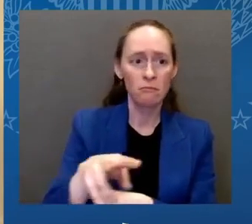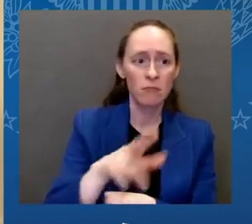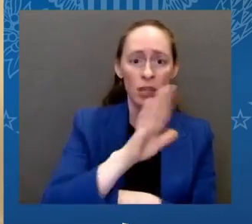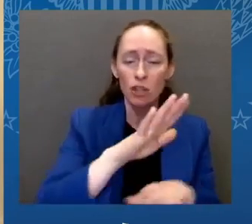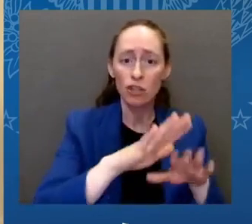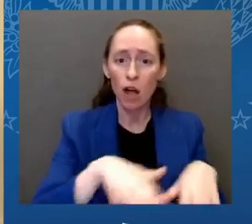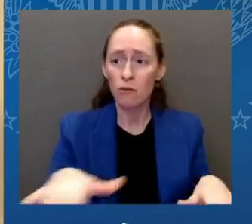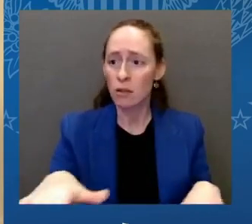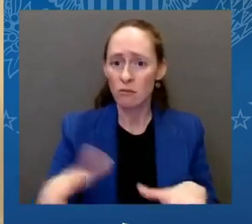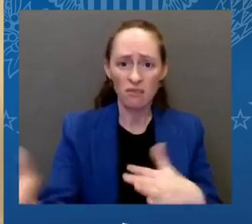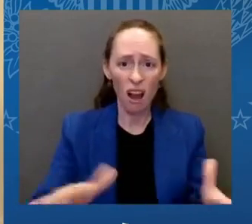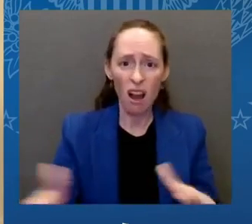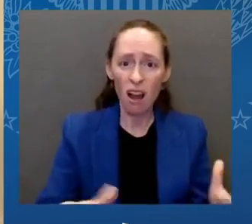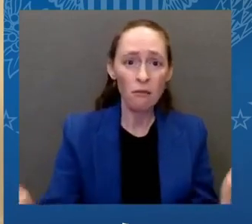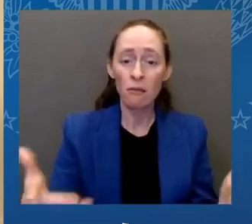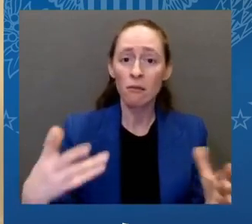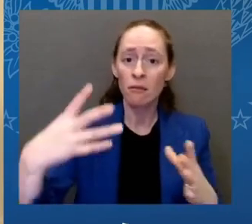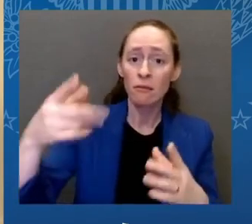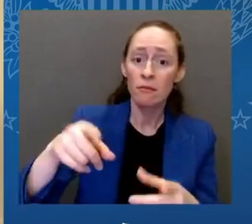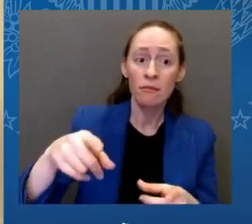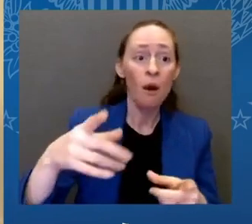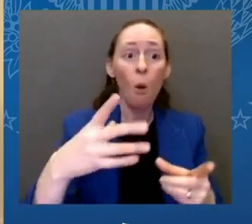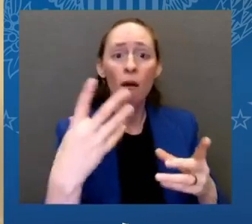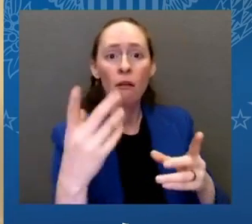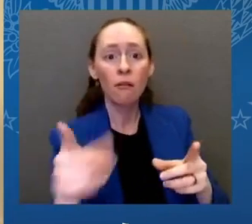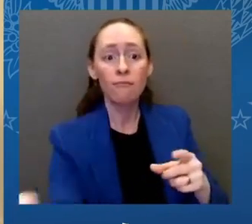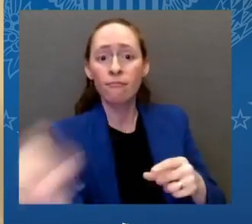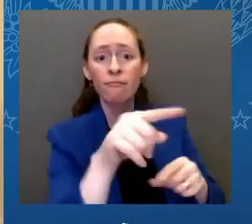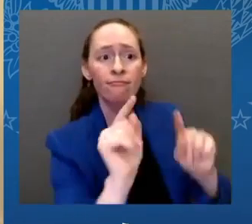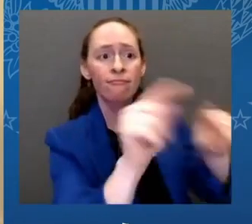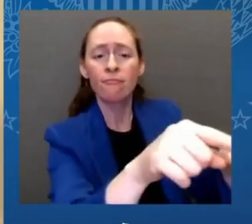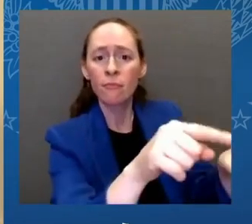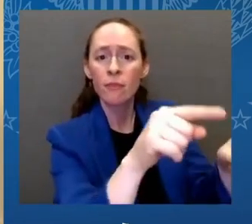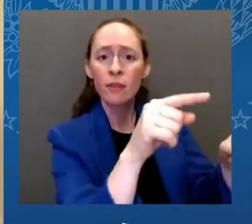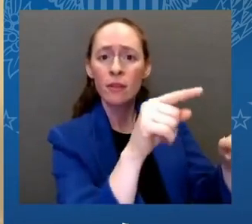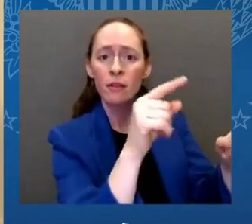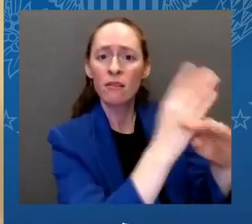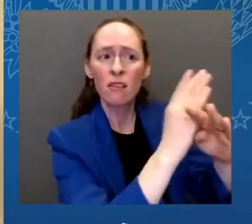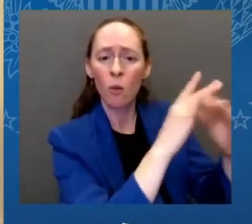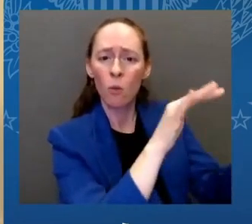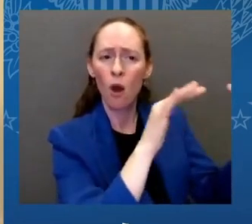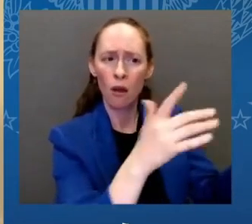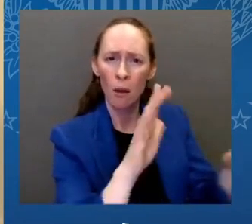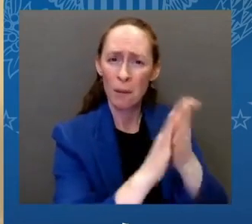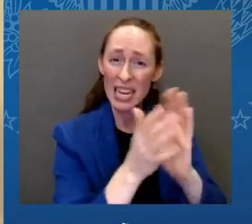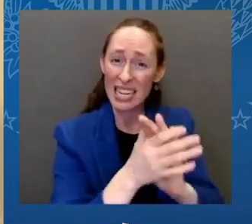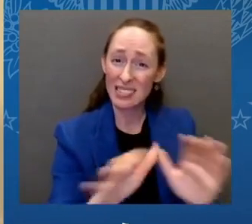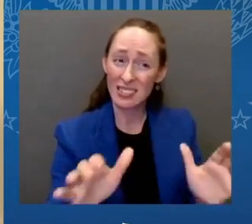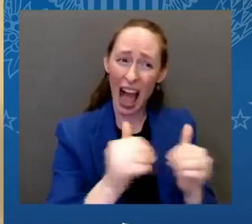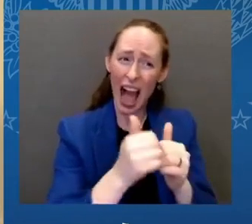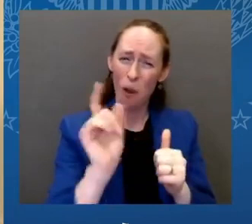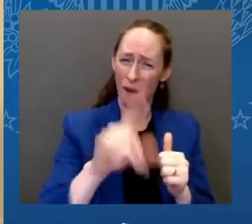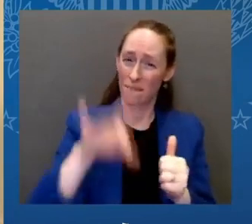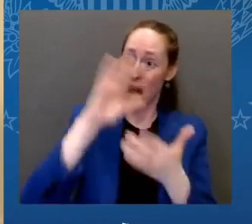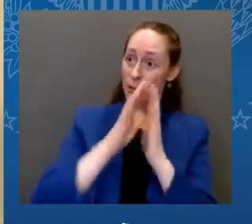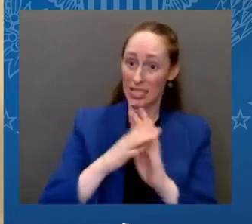них їх не цікавить ніяке відшкодування. Все, чим вони живуть, це in English revenge,